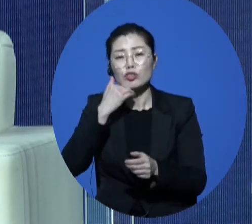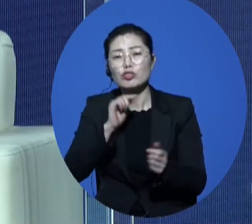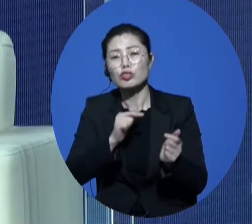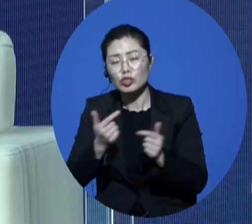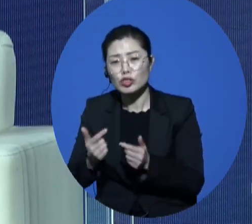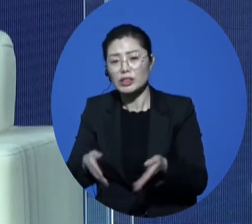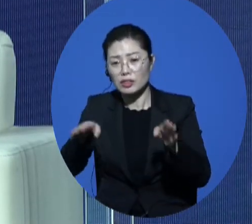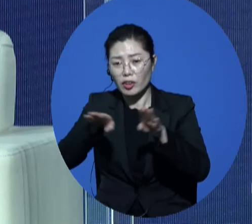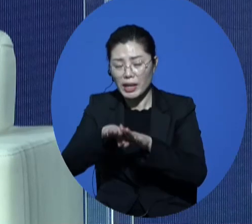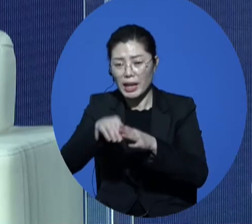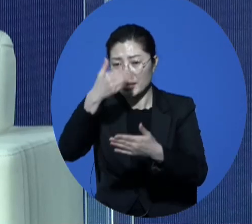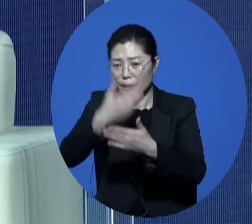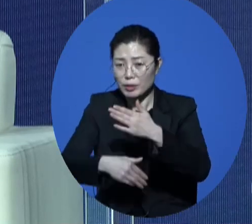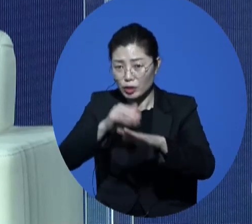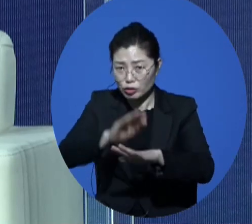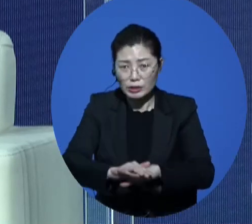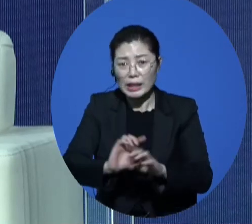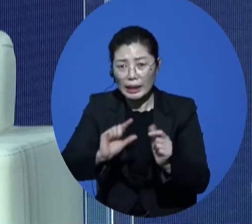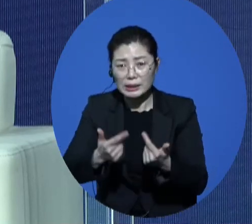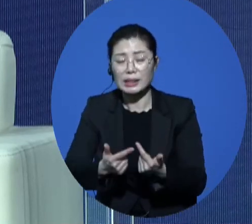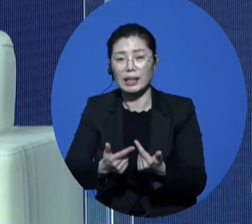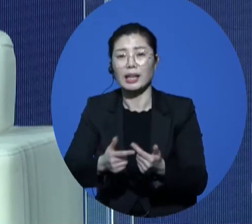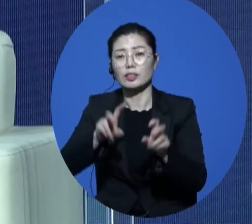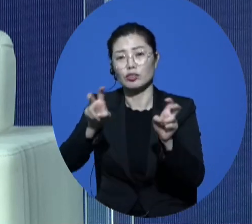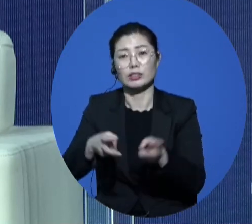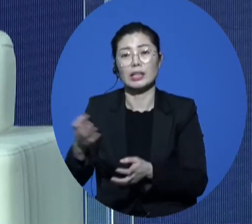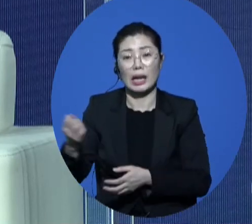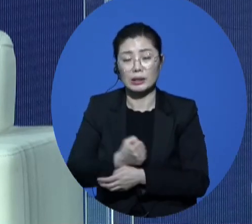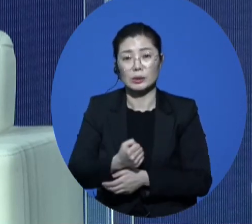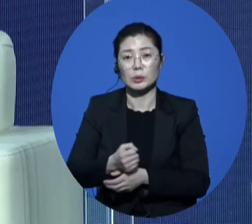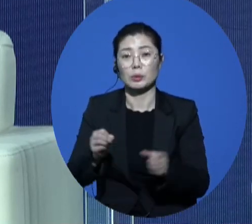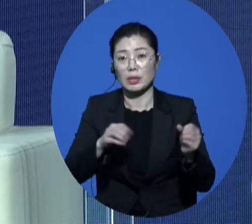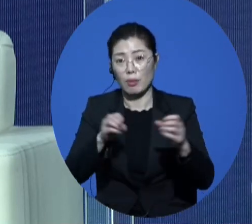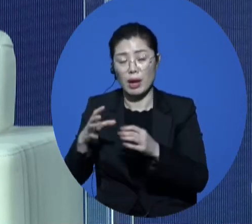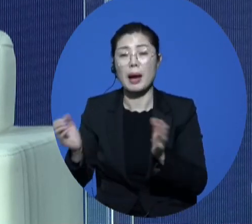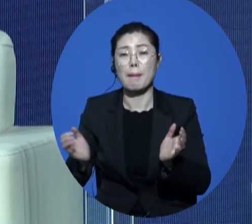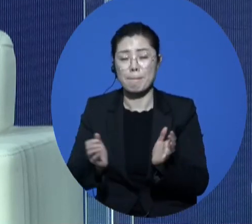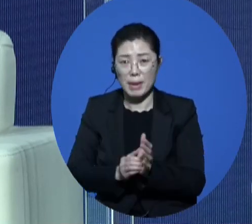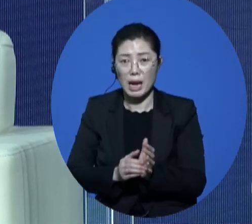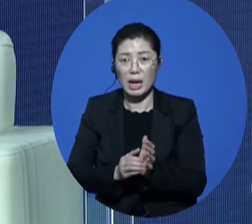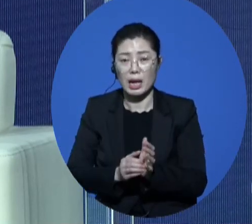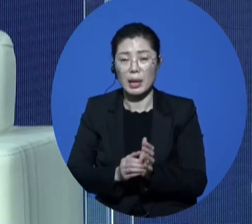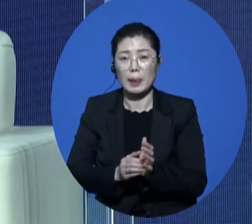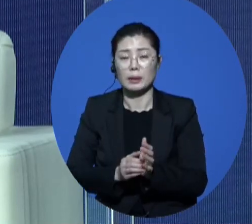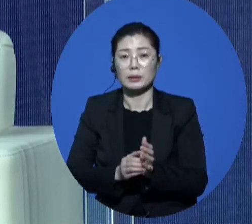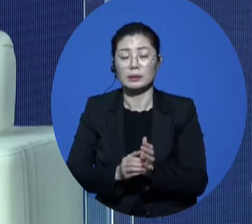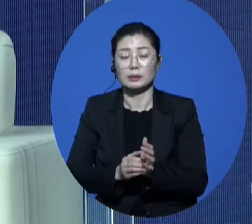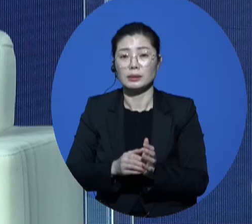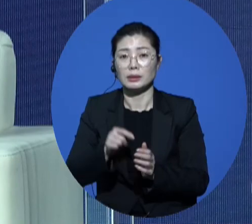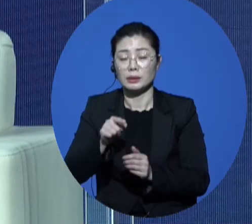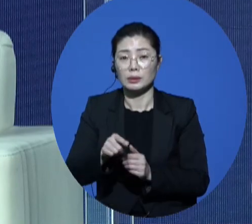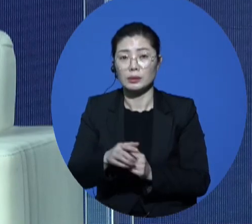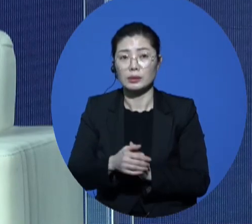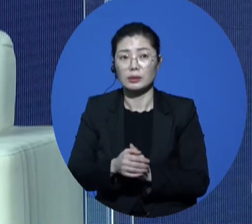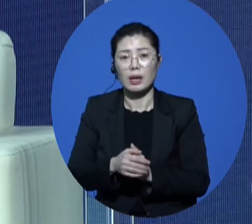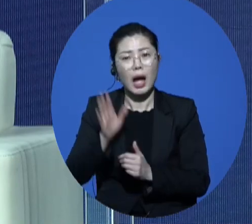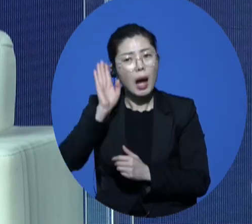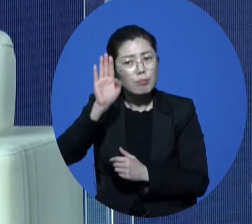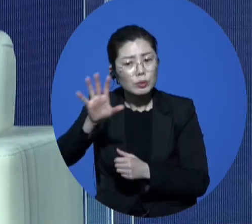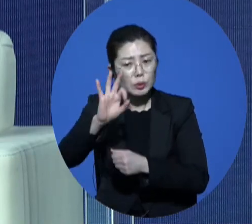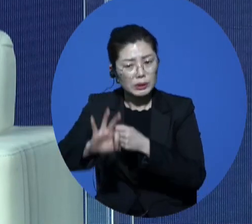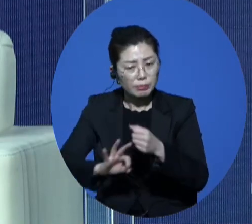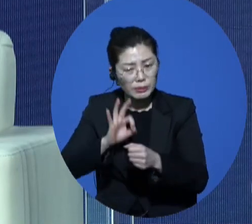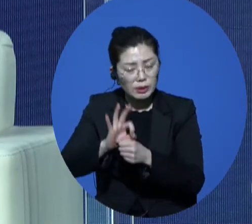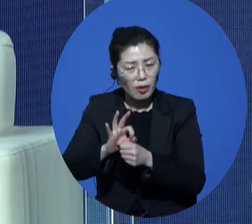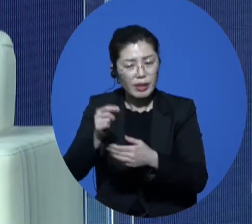시설에 남겨두지 않는다였습니다. 그 탈시설 지원법이 발의가 되었고 이것을 통해서 향후 10년 이내